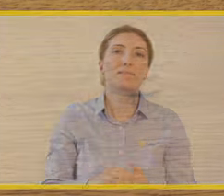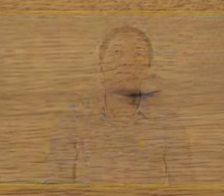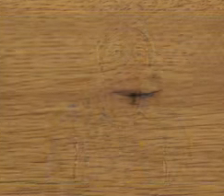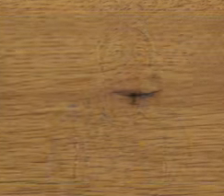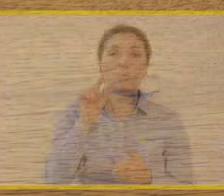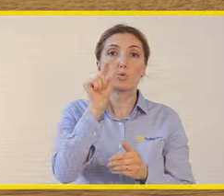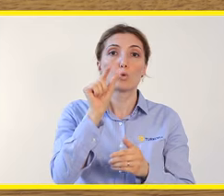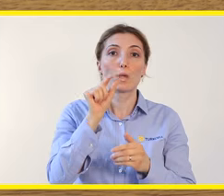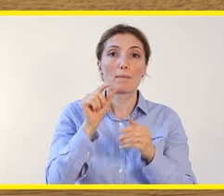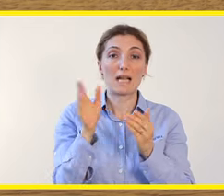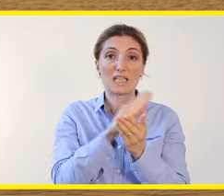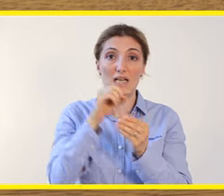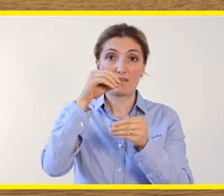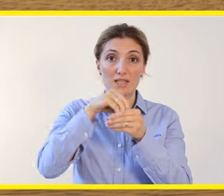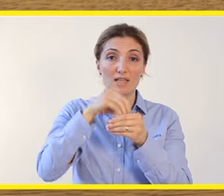ekleyin.